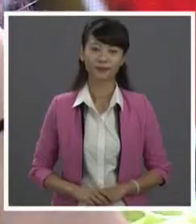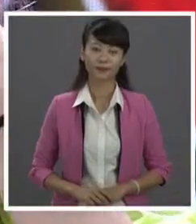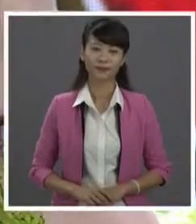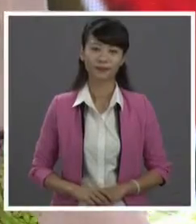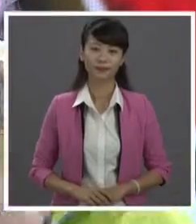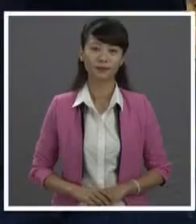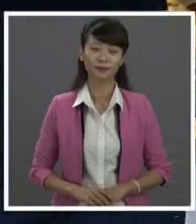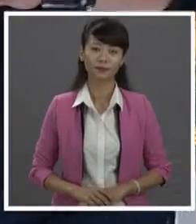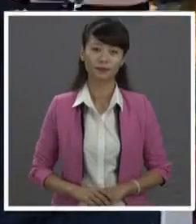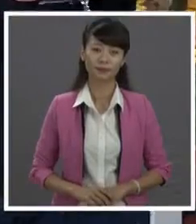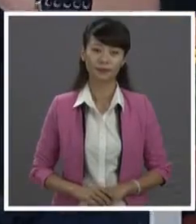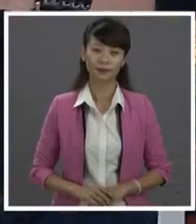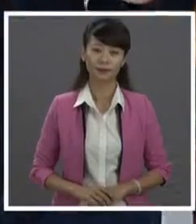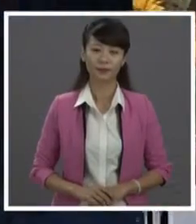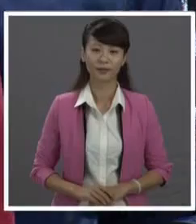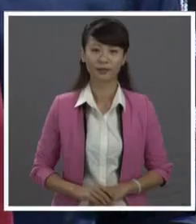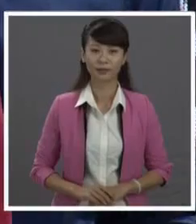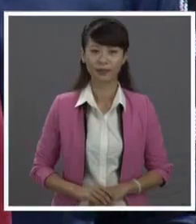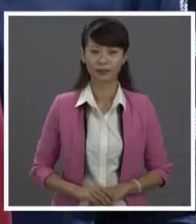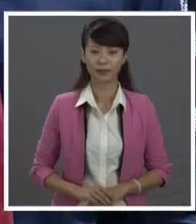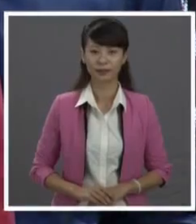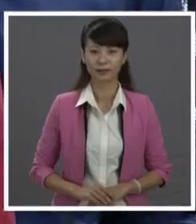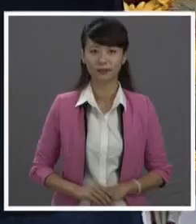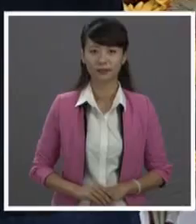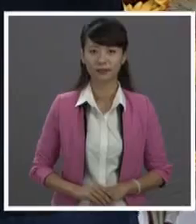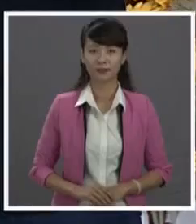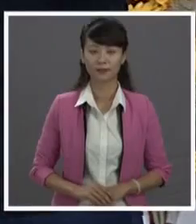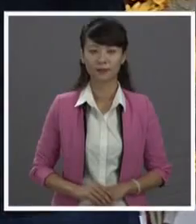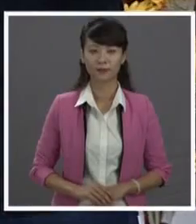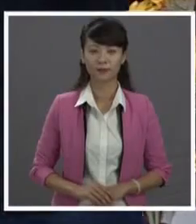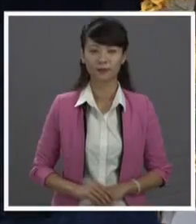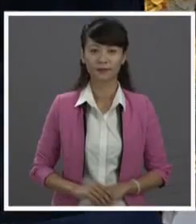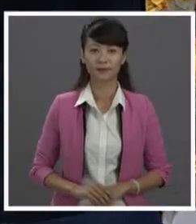手。欧弟，你不能输给他。 预备。 七。